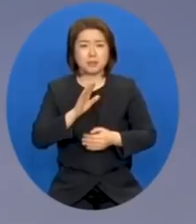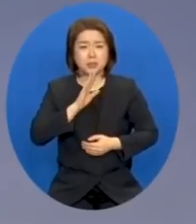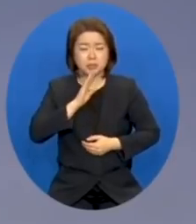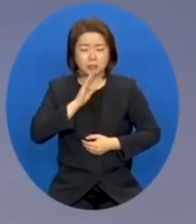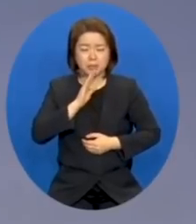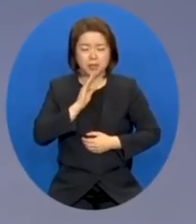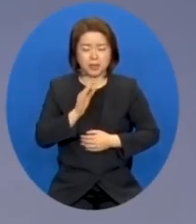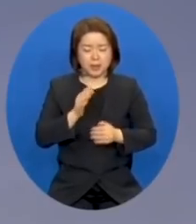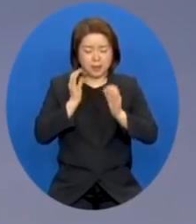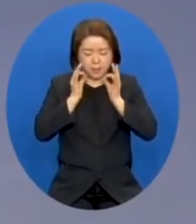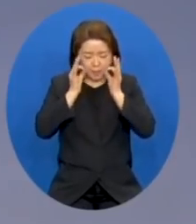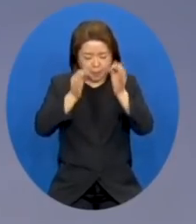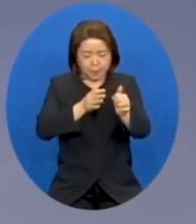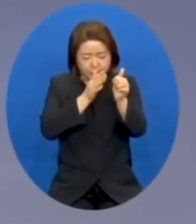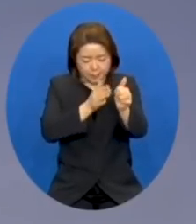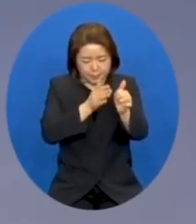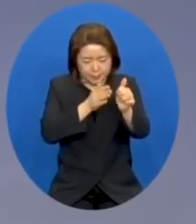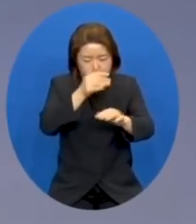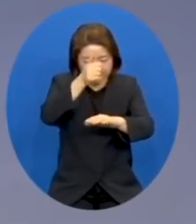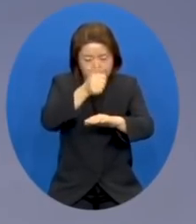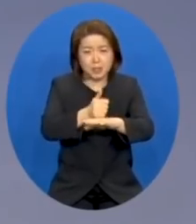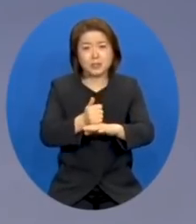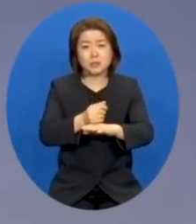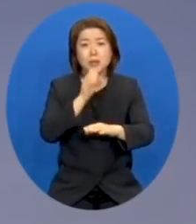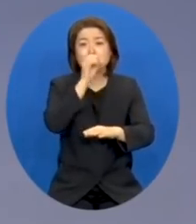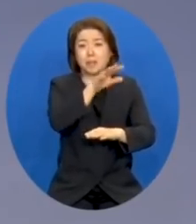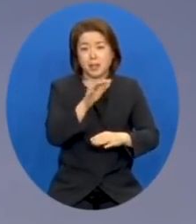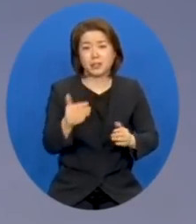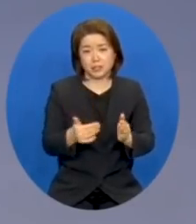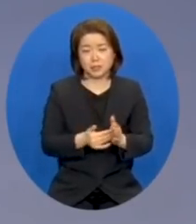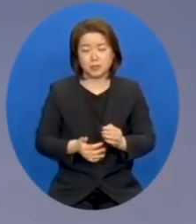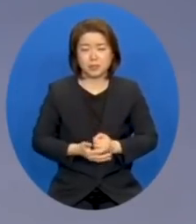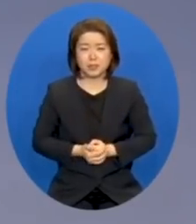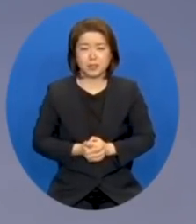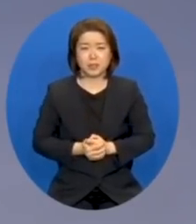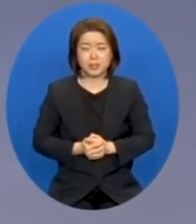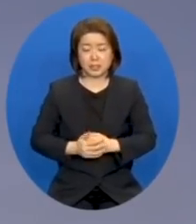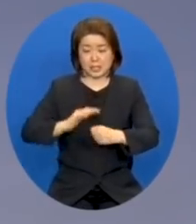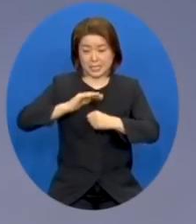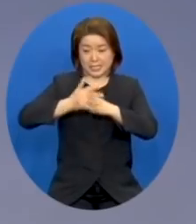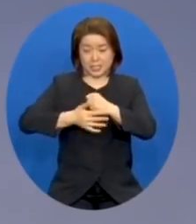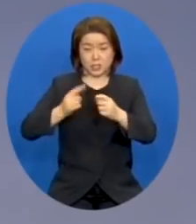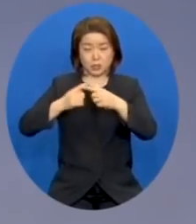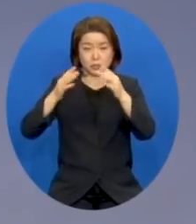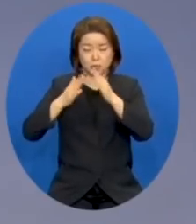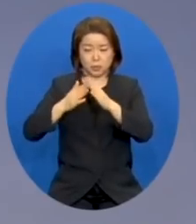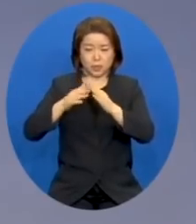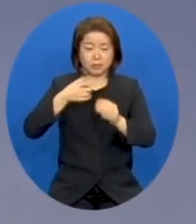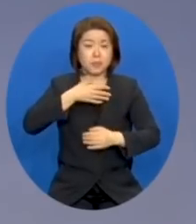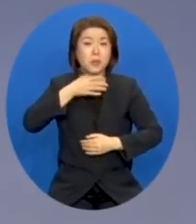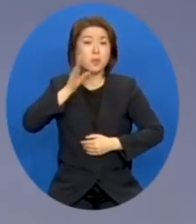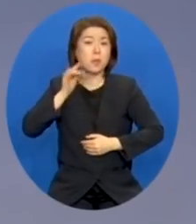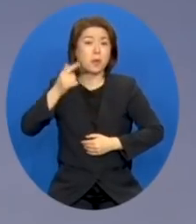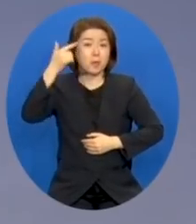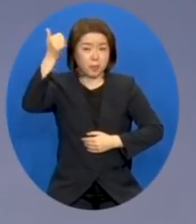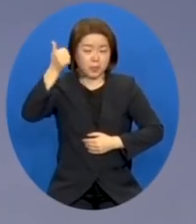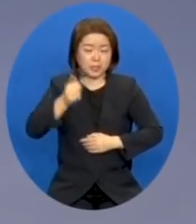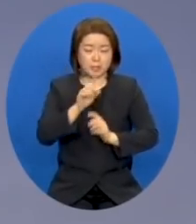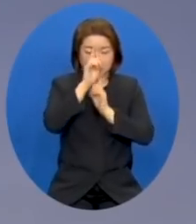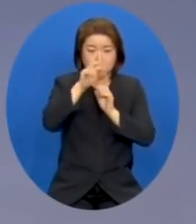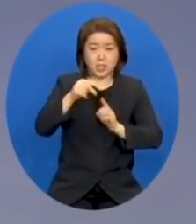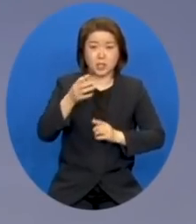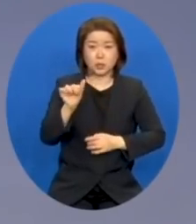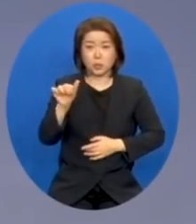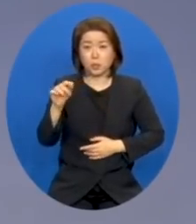간곡하게 마지막으로 당부 하고 있는 겁니다 지구 정교회 원로 목사님이 신 이동원 목사님